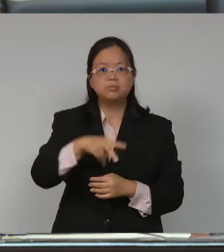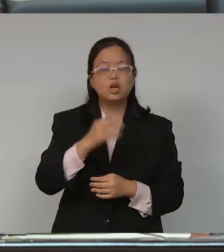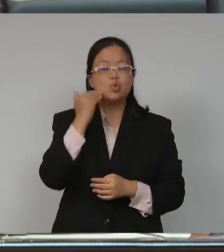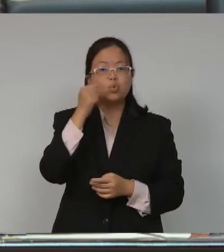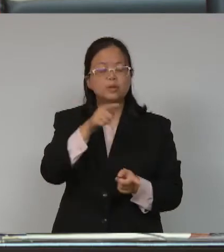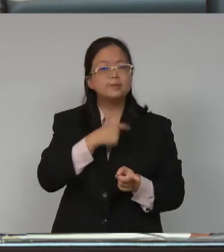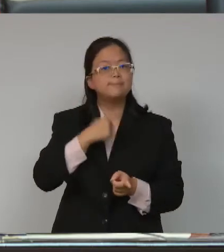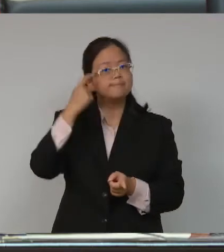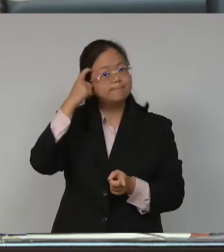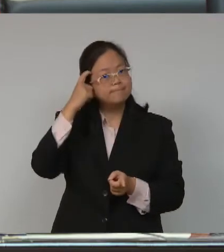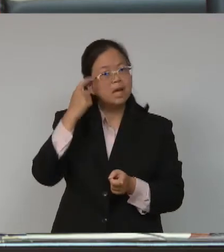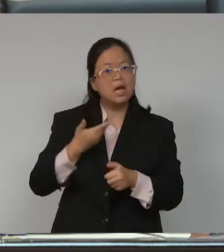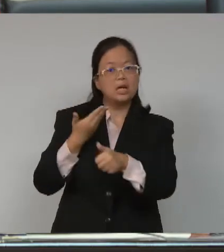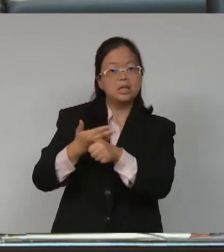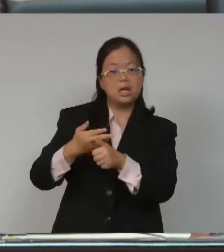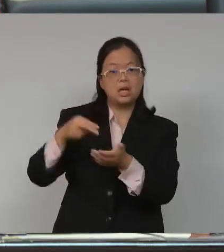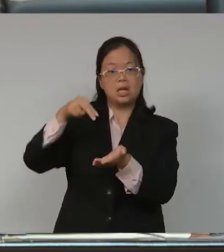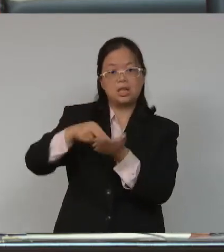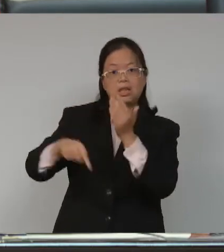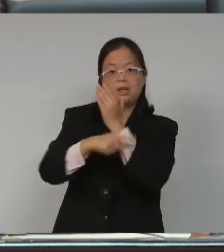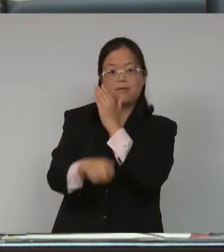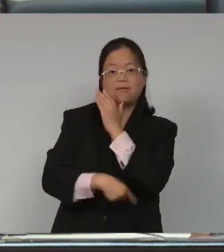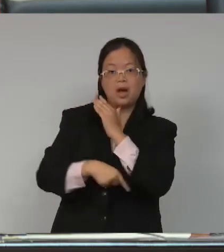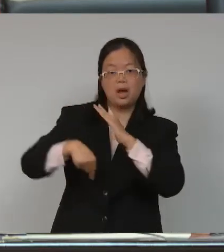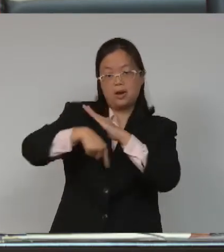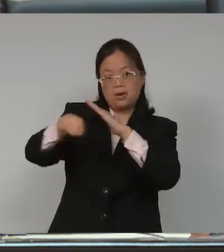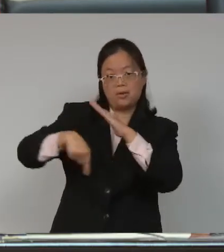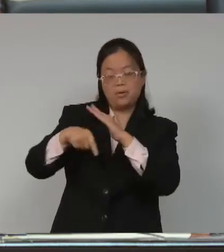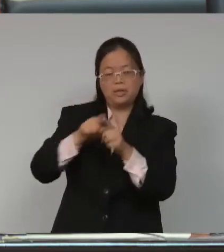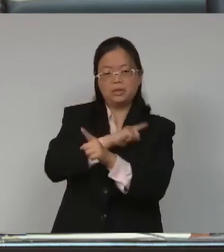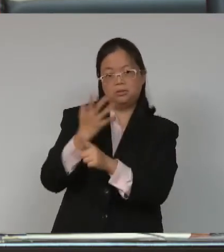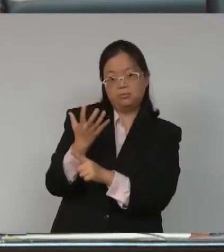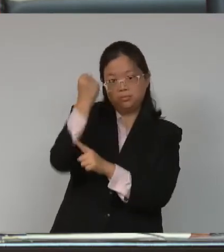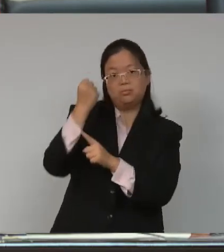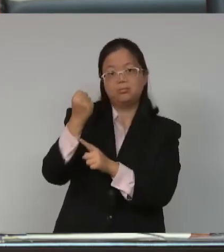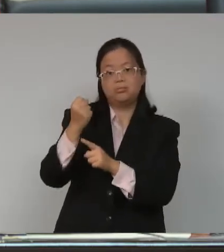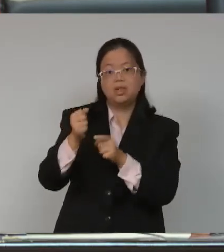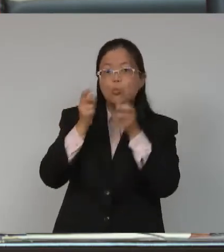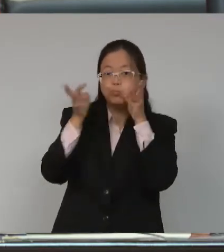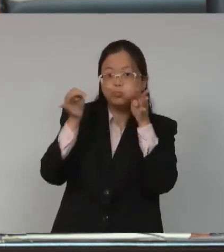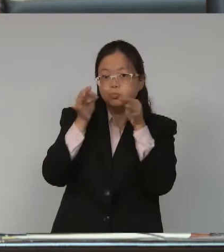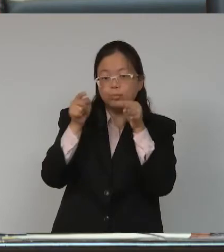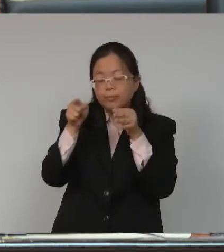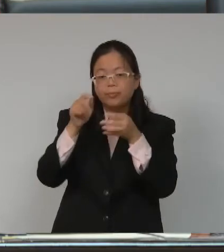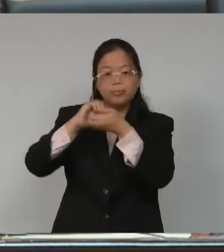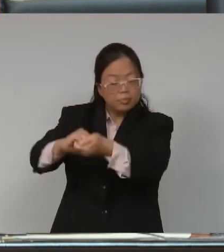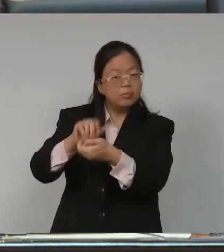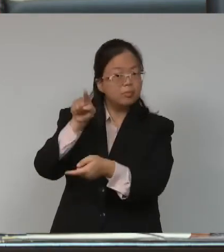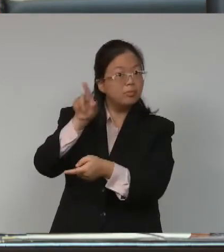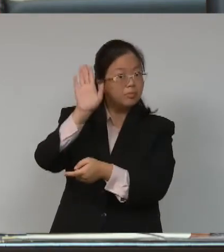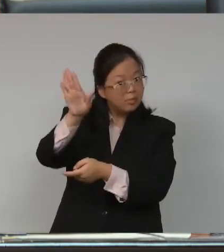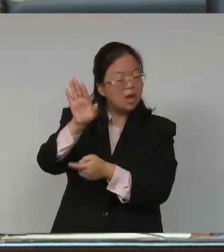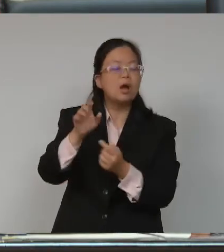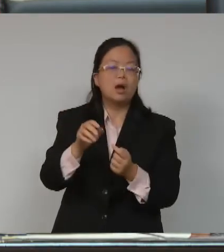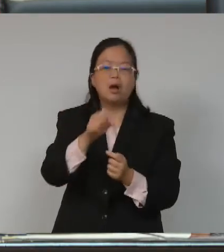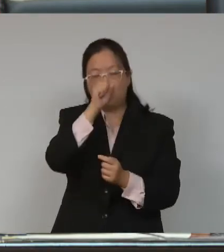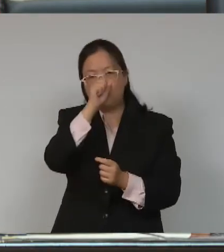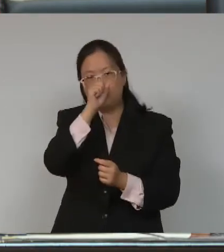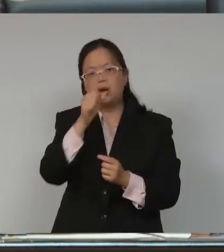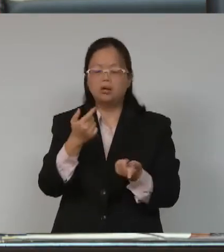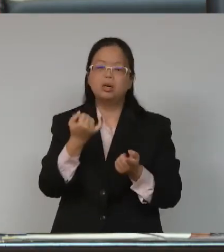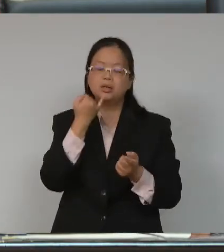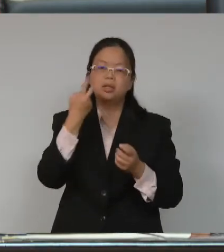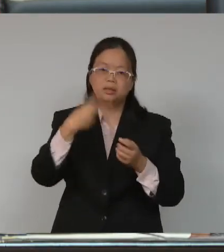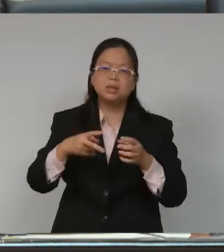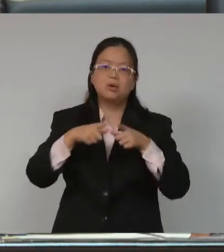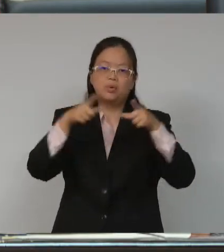放让这个立法机关有更大的一个决策空间。那第三个就针对于说本案是否符合这个疑案疑事